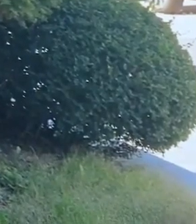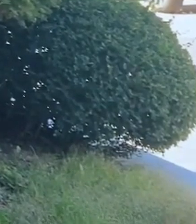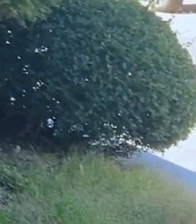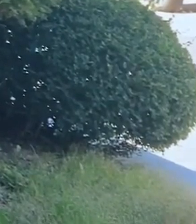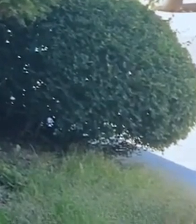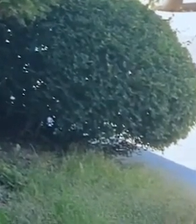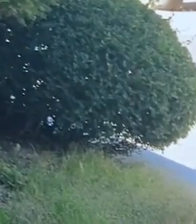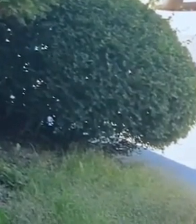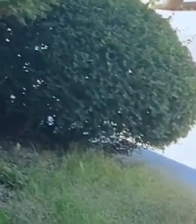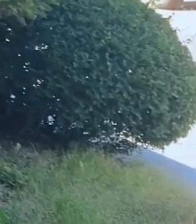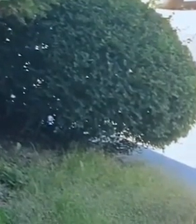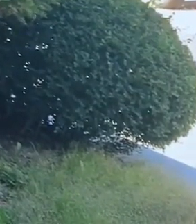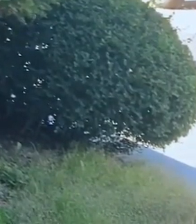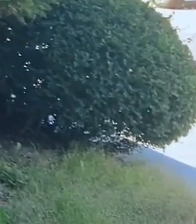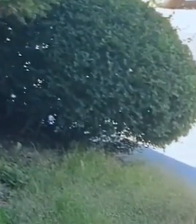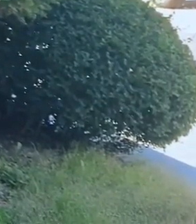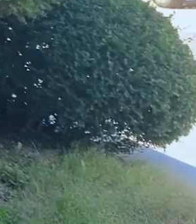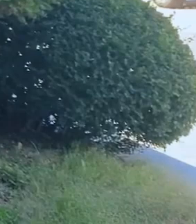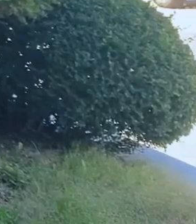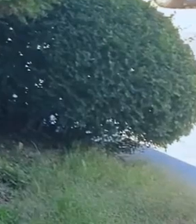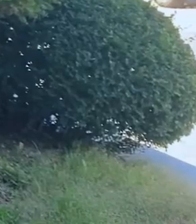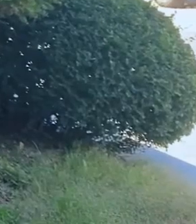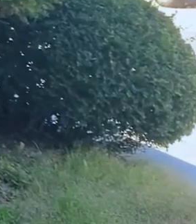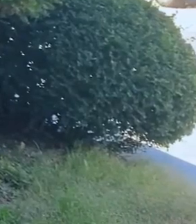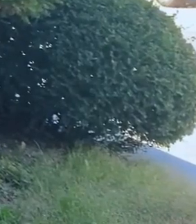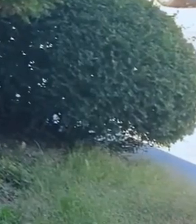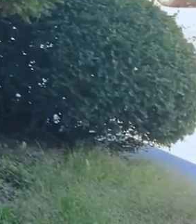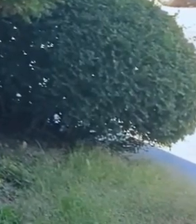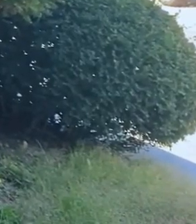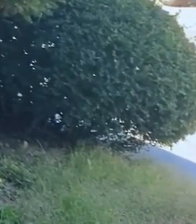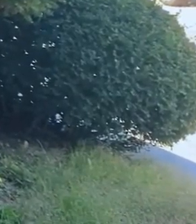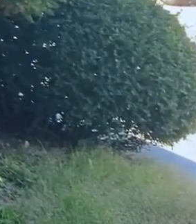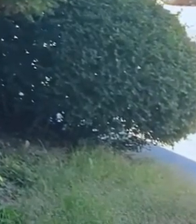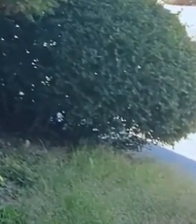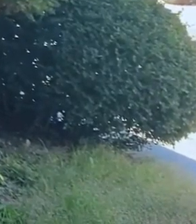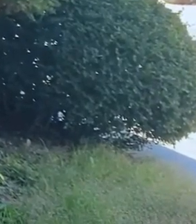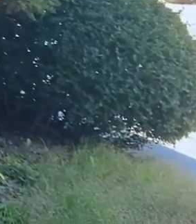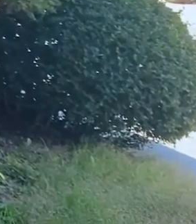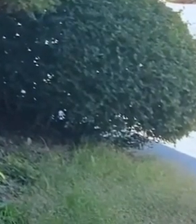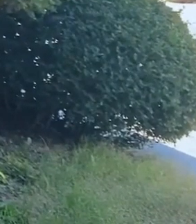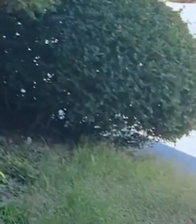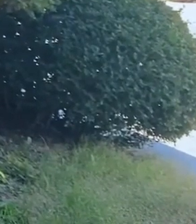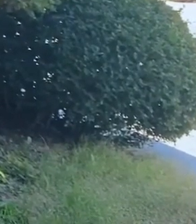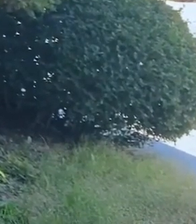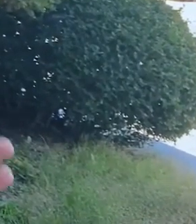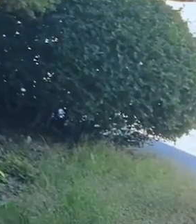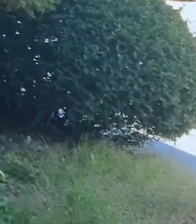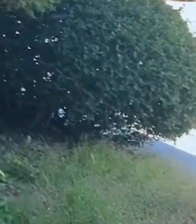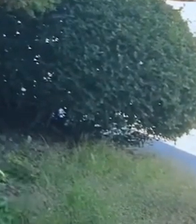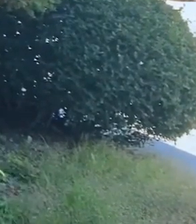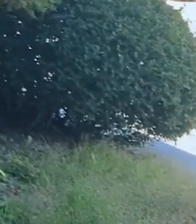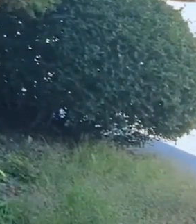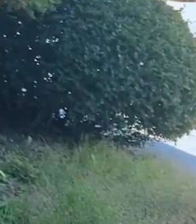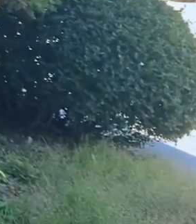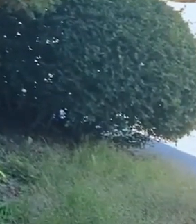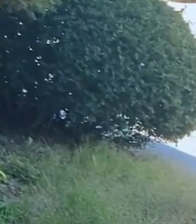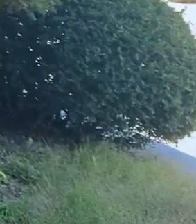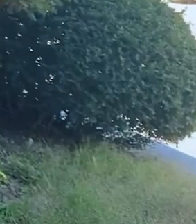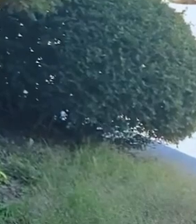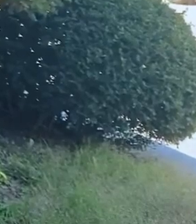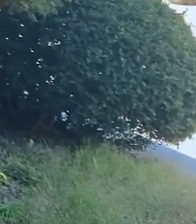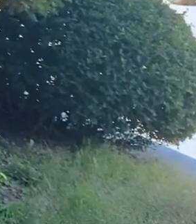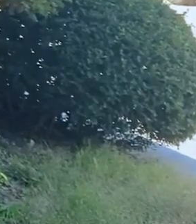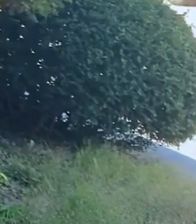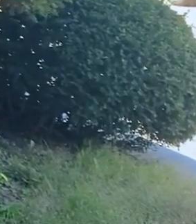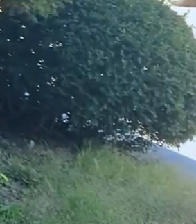힘내시길 제가 기도하도록 하겠습니다. 올해 정신건강의 날 슬로건처럼 모든 분들이